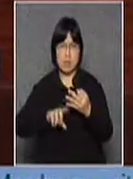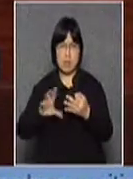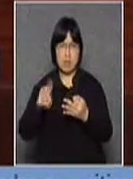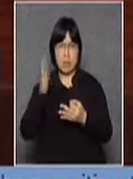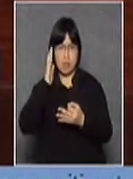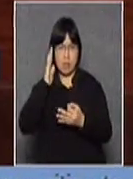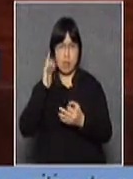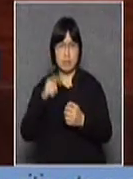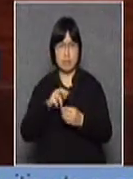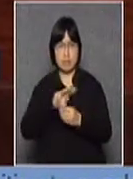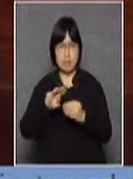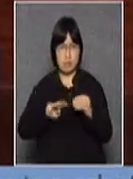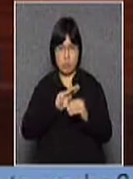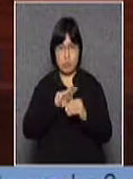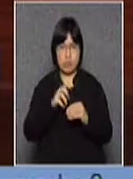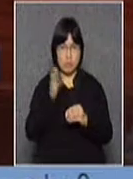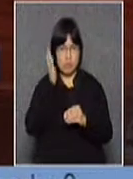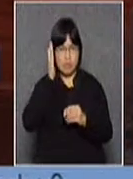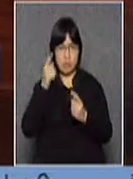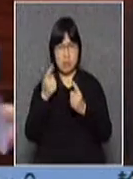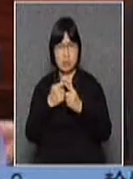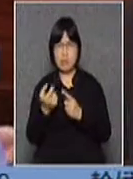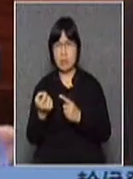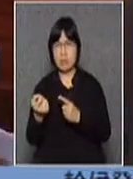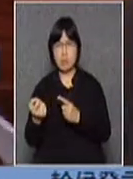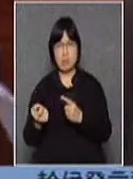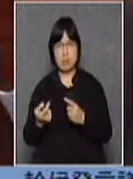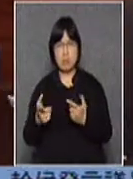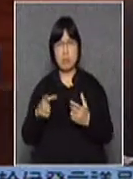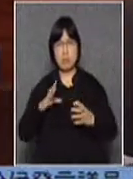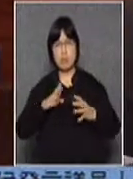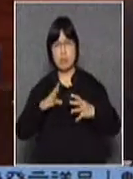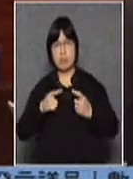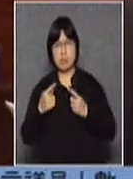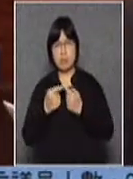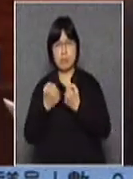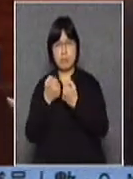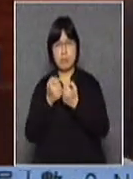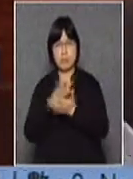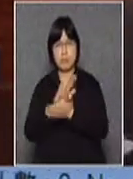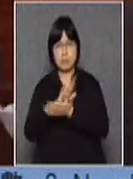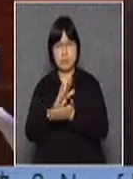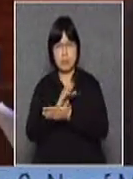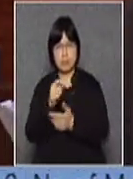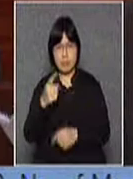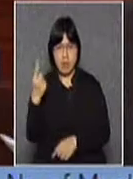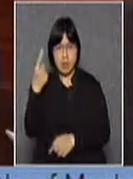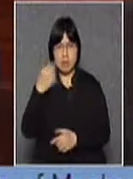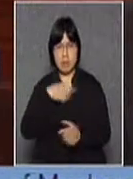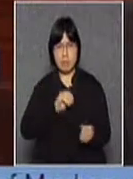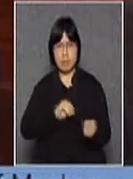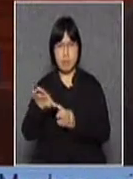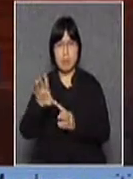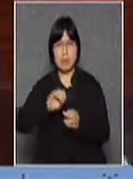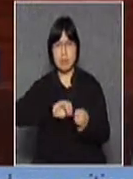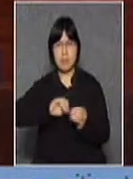鱲島住咧，得幾家人，呢個世外桃源與世無爭住咗幾十年。一下子話要搬，被逼搬咗去呢